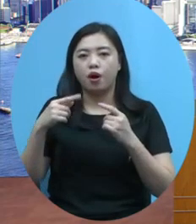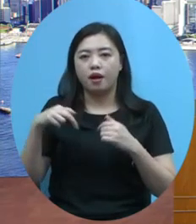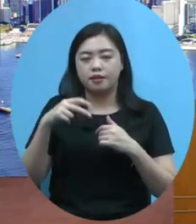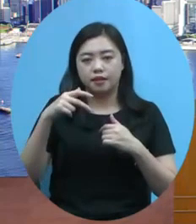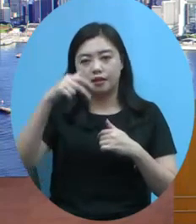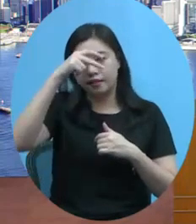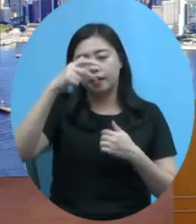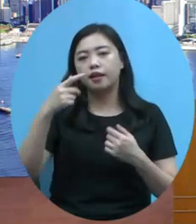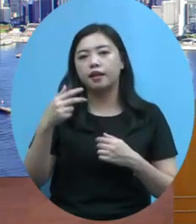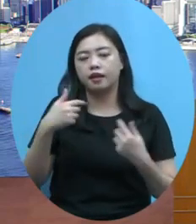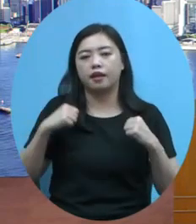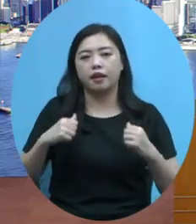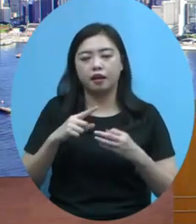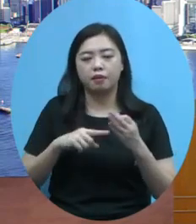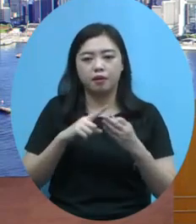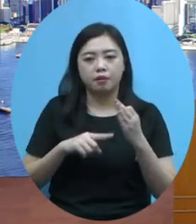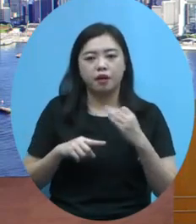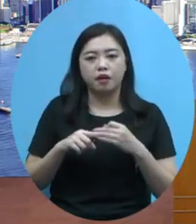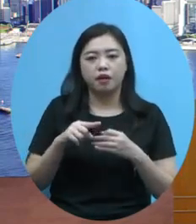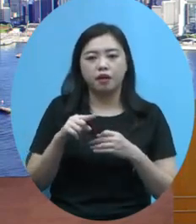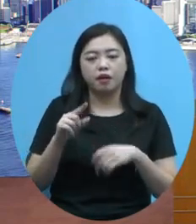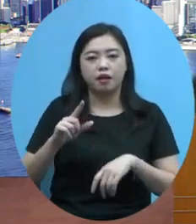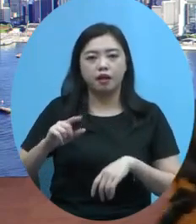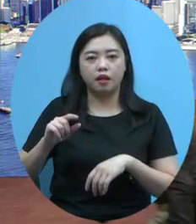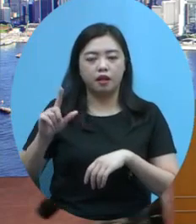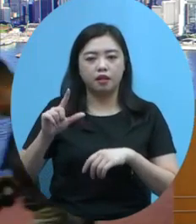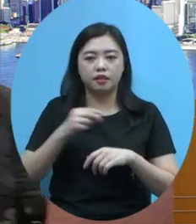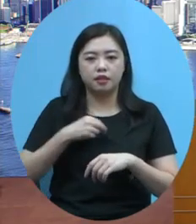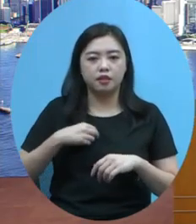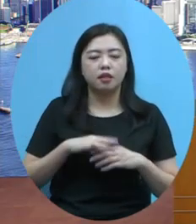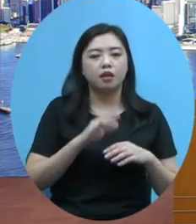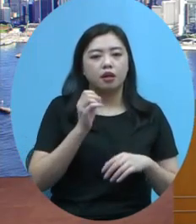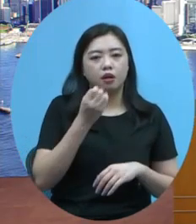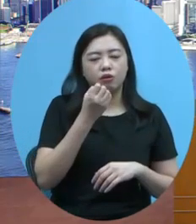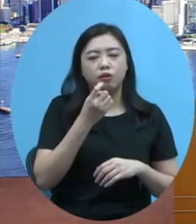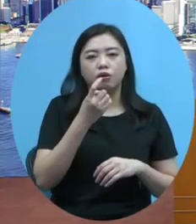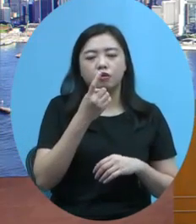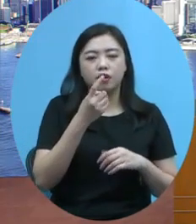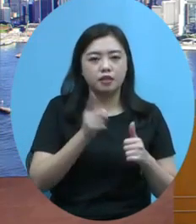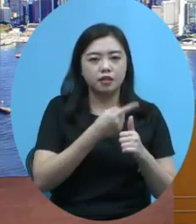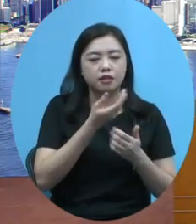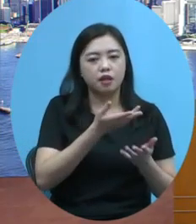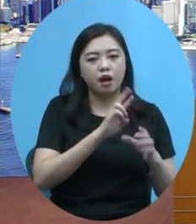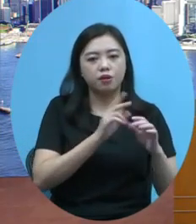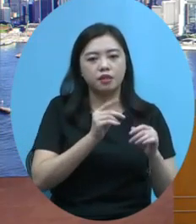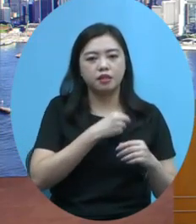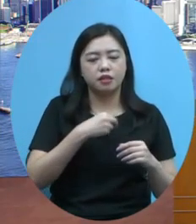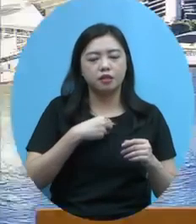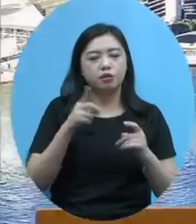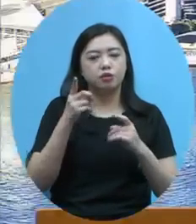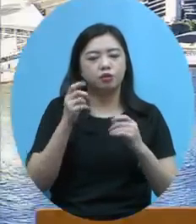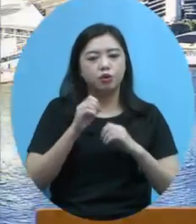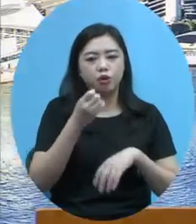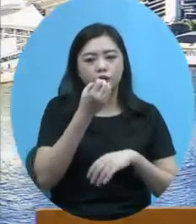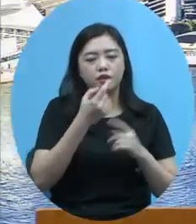立業醫生。首先請歐醫生幫我哋匯報一下啲個案嘅情況。 各位香港市民、各位傳媒朋友，大家好！我現在報告喺昨